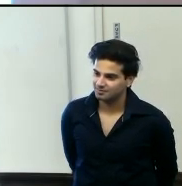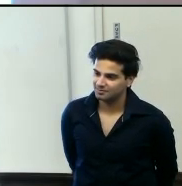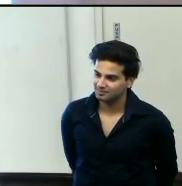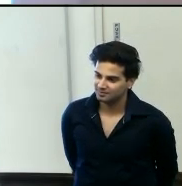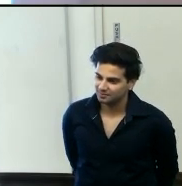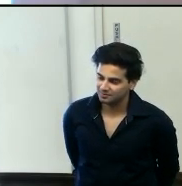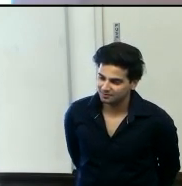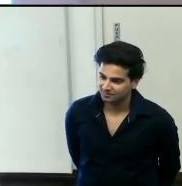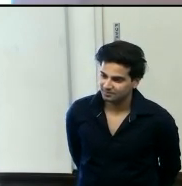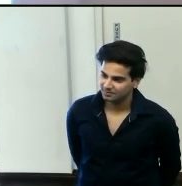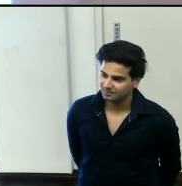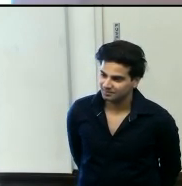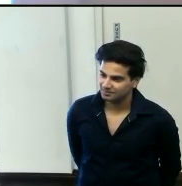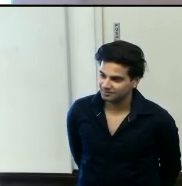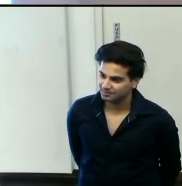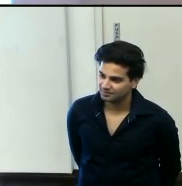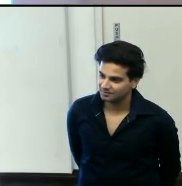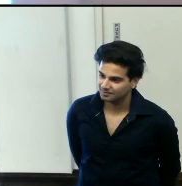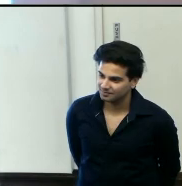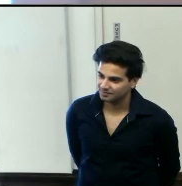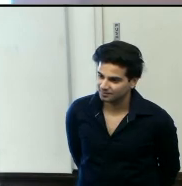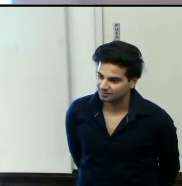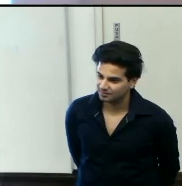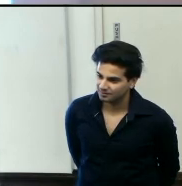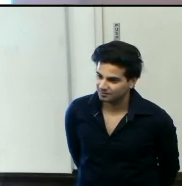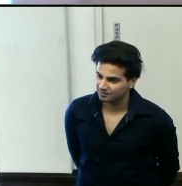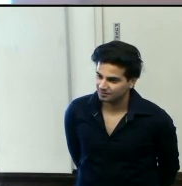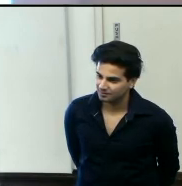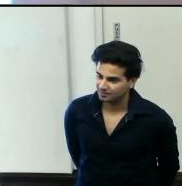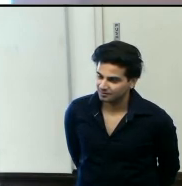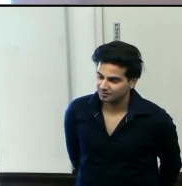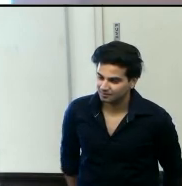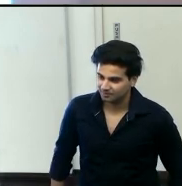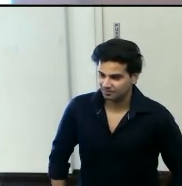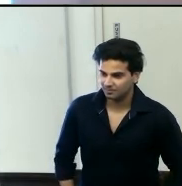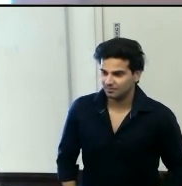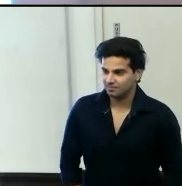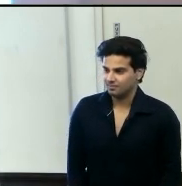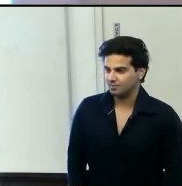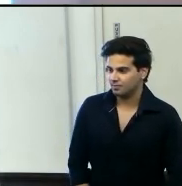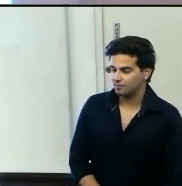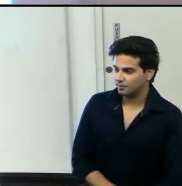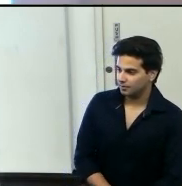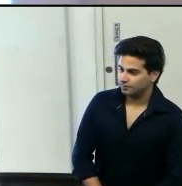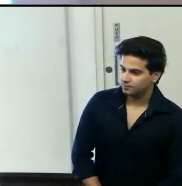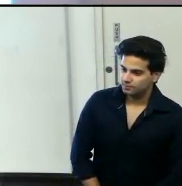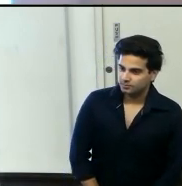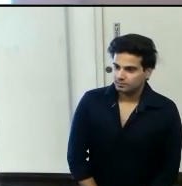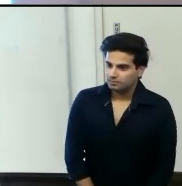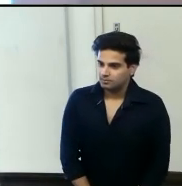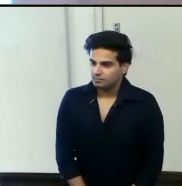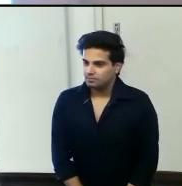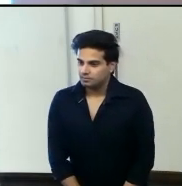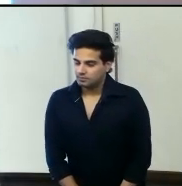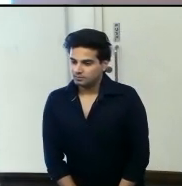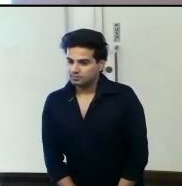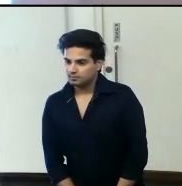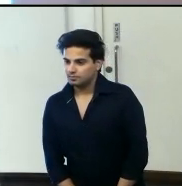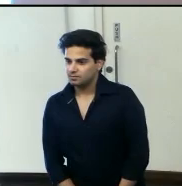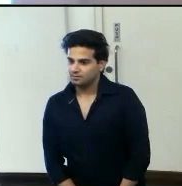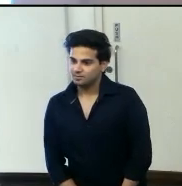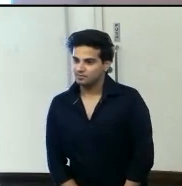ಕ್ವಾಲಿಟಿ ಕನ್ನಡದ ಆಕಾರದಲ್ಲಿ ಅದನ್ನ ಜೊತೆಯಾಗಿ ಸೇರಿಸಿದ್ರೆ ಬಹಳ ಚಂದವಾಗಿ ಬರುತ್ತೆ ಅದರಲ್ಲಿ. ಆಮೇಲೆ ನೀವು